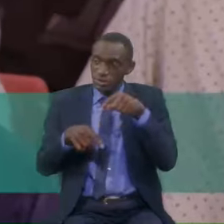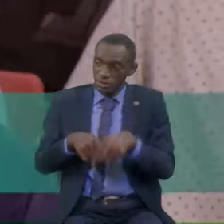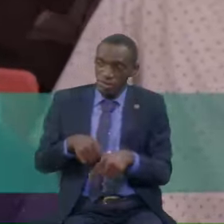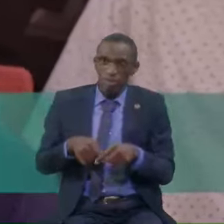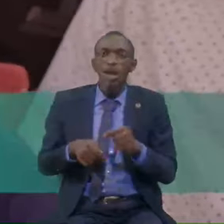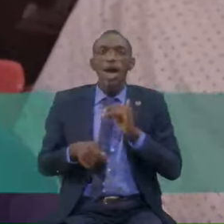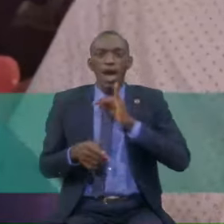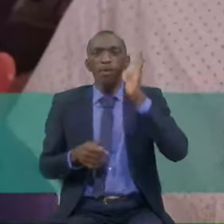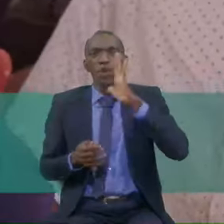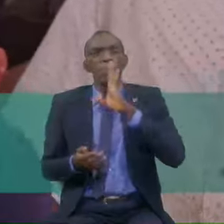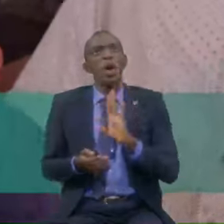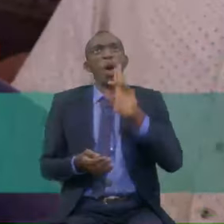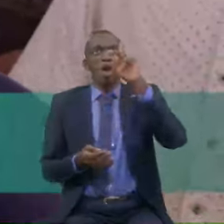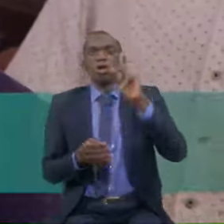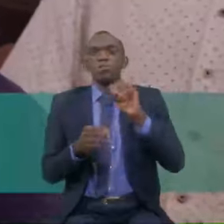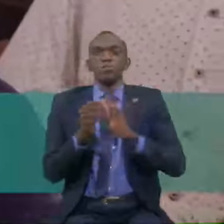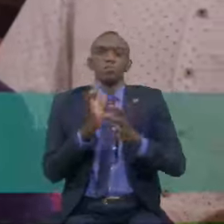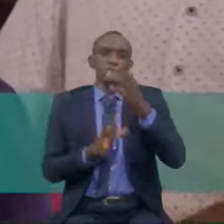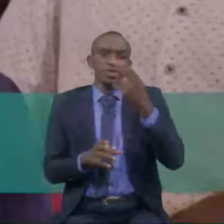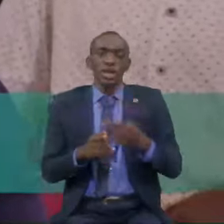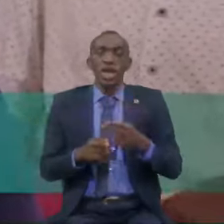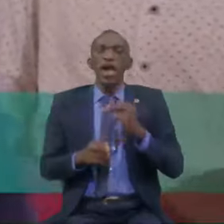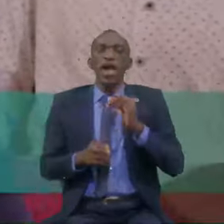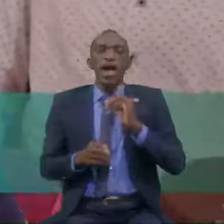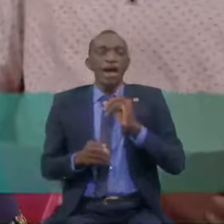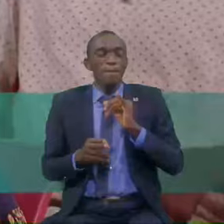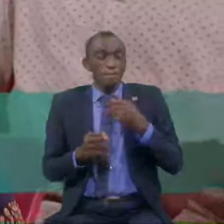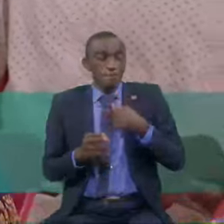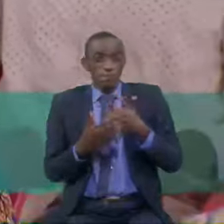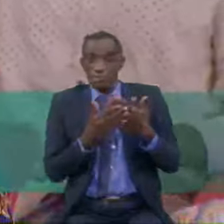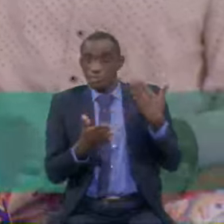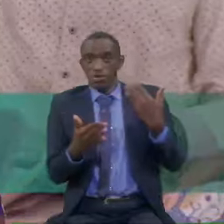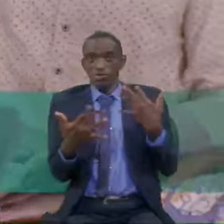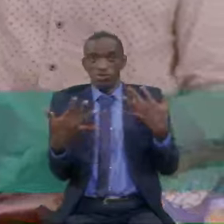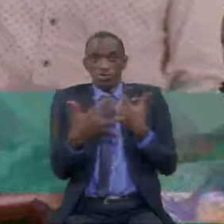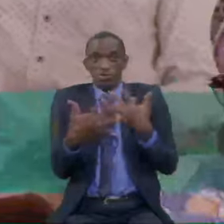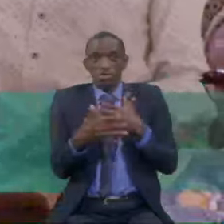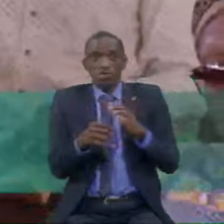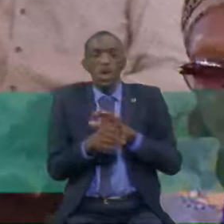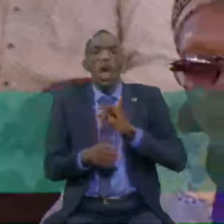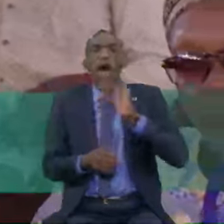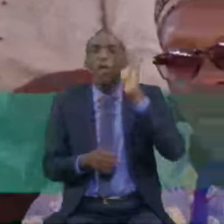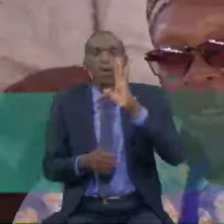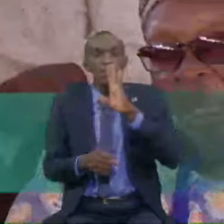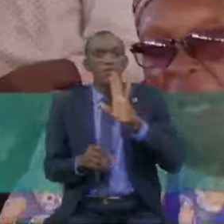relevé. Est-ce que je suis craintif? Je serai intrépide.